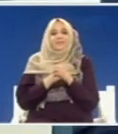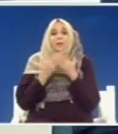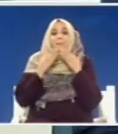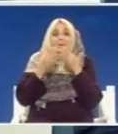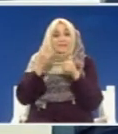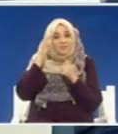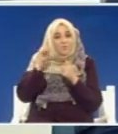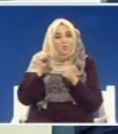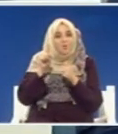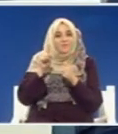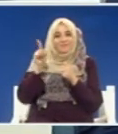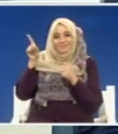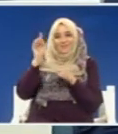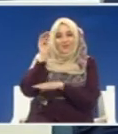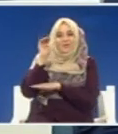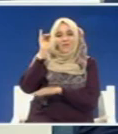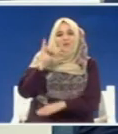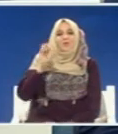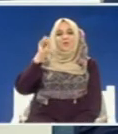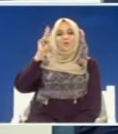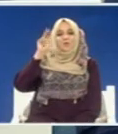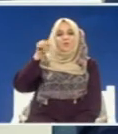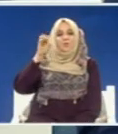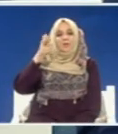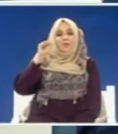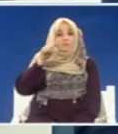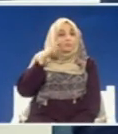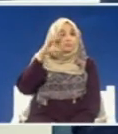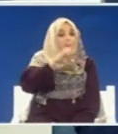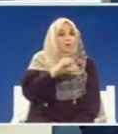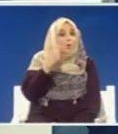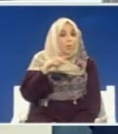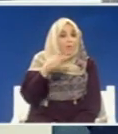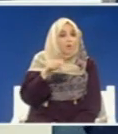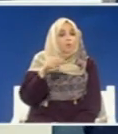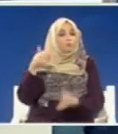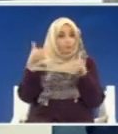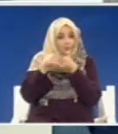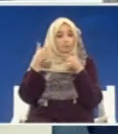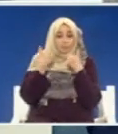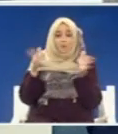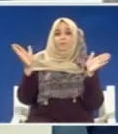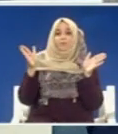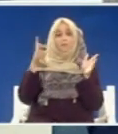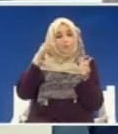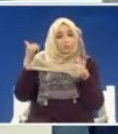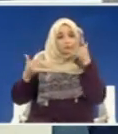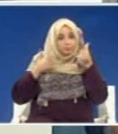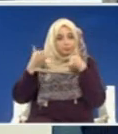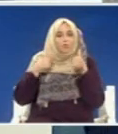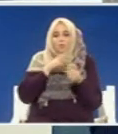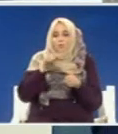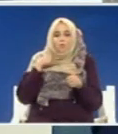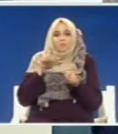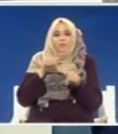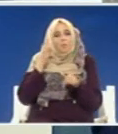هذه أرقام التواصل نسعد بأن نتواصل معكم تفضلوا بالاتصال بنا ونجيب عن ما تطرحون من أسئلة في